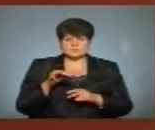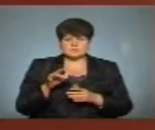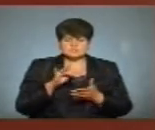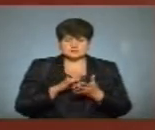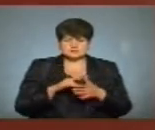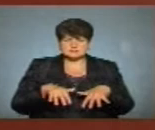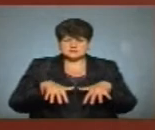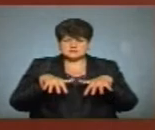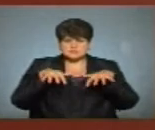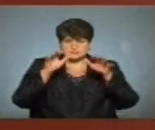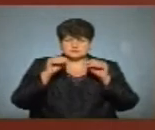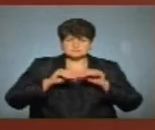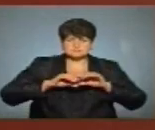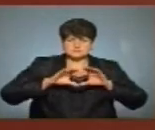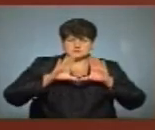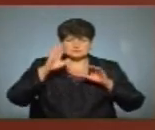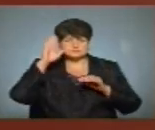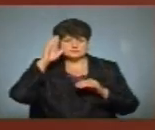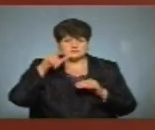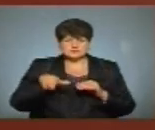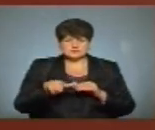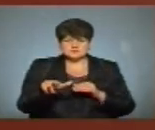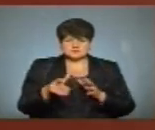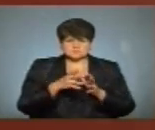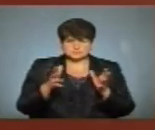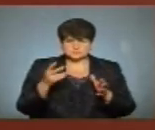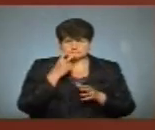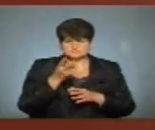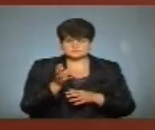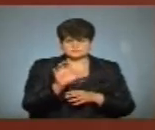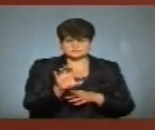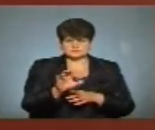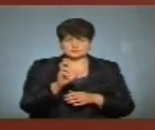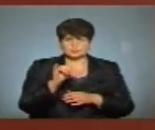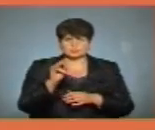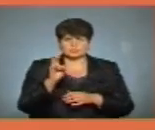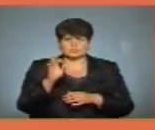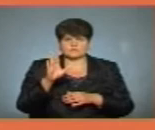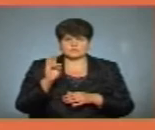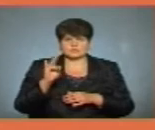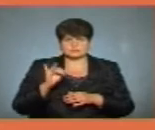зливу підвищився рівень води у річках. Більше у сюжеті наших колег з Буковини.